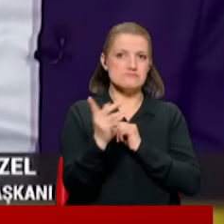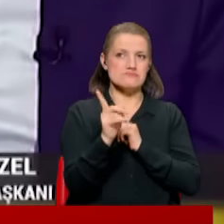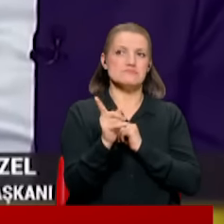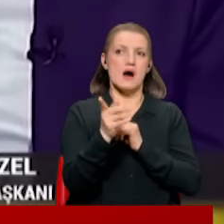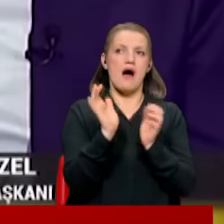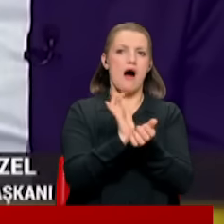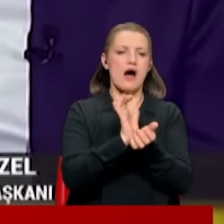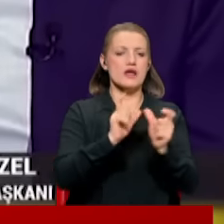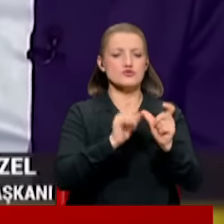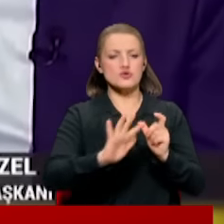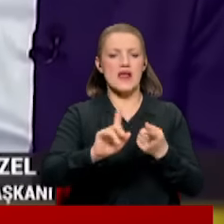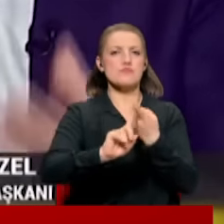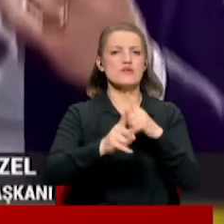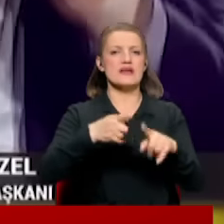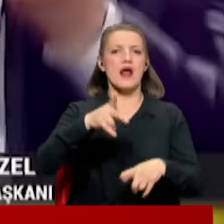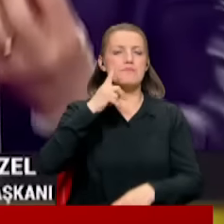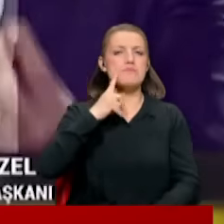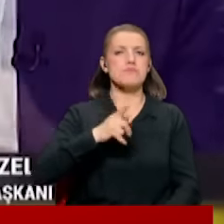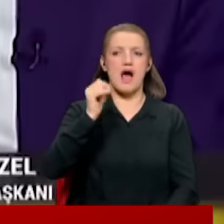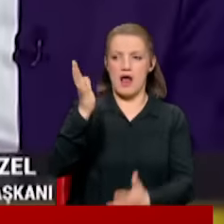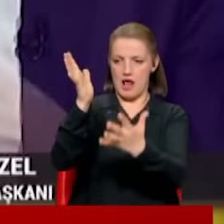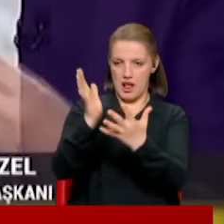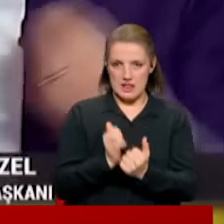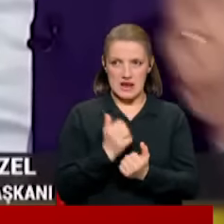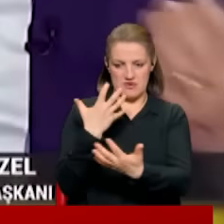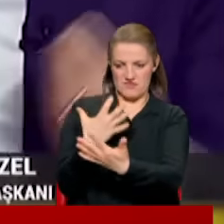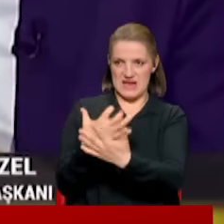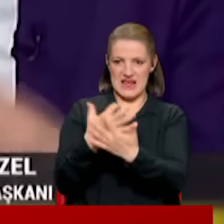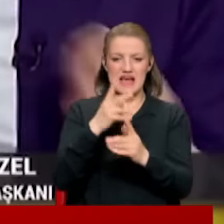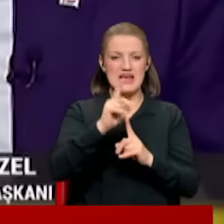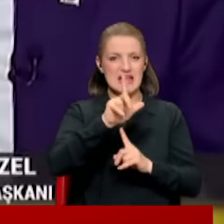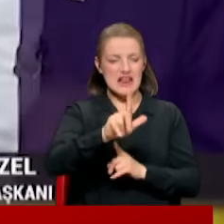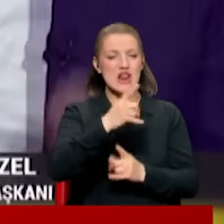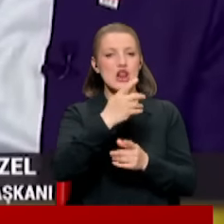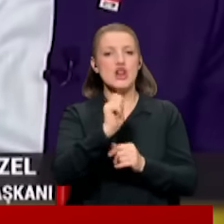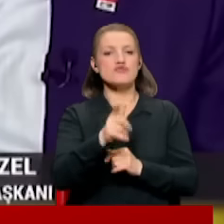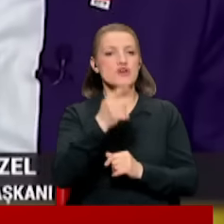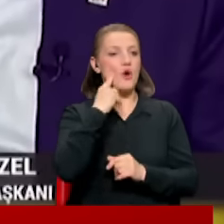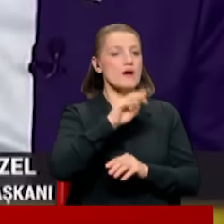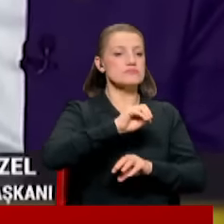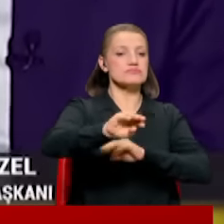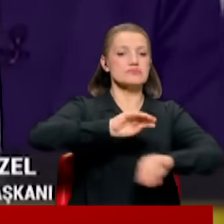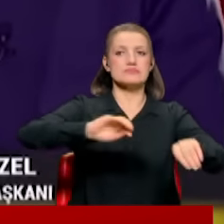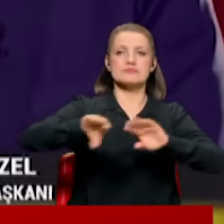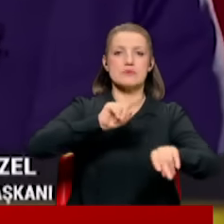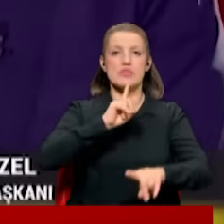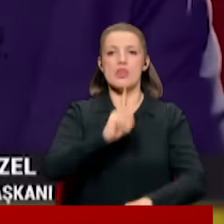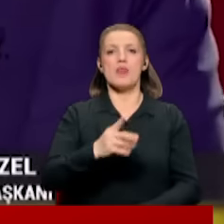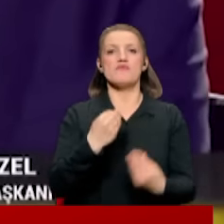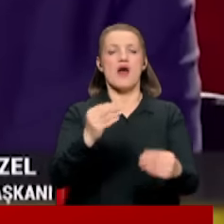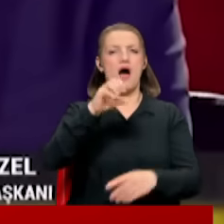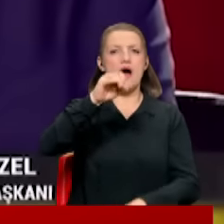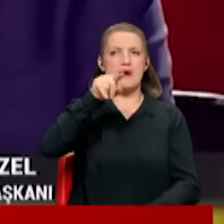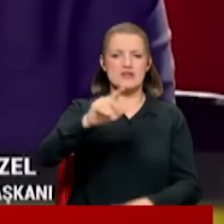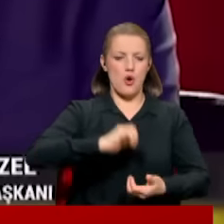yönetiliyor. Aile Sosyal Politikalar Bakanlığı'ndan aldılar veriyi, illere, ilçelere böldüler, yolladılar ve bu talimatı verdiler. AK